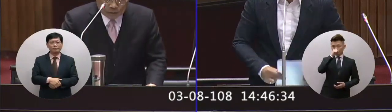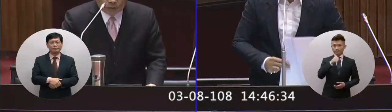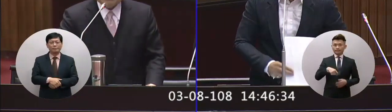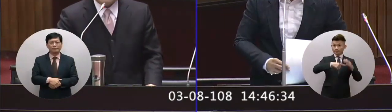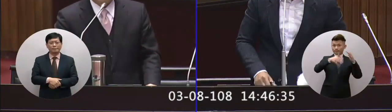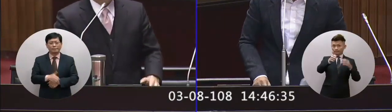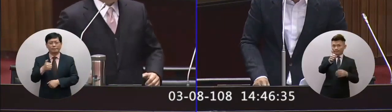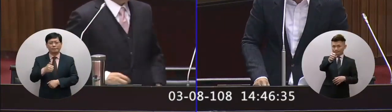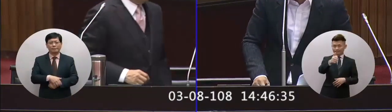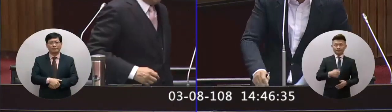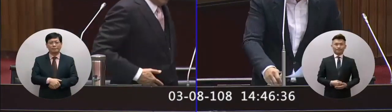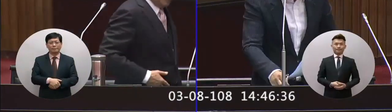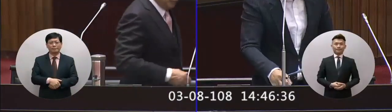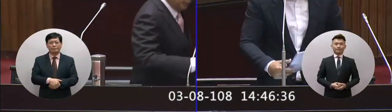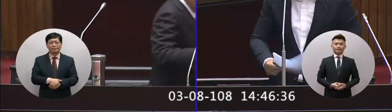感謝議長謝謝